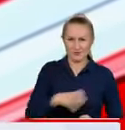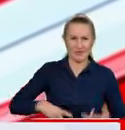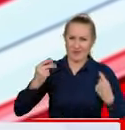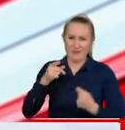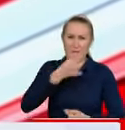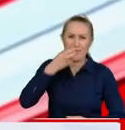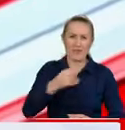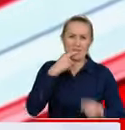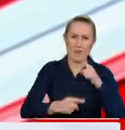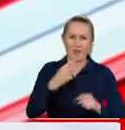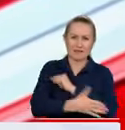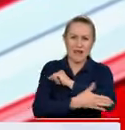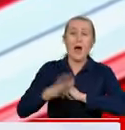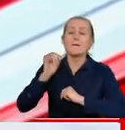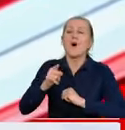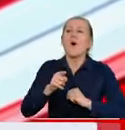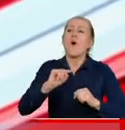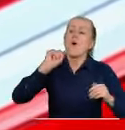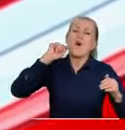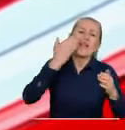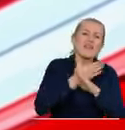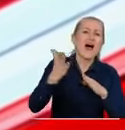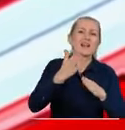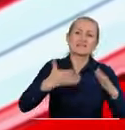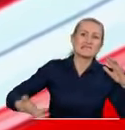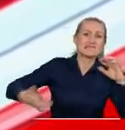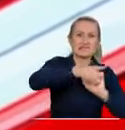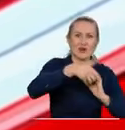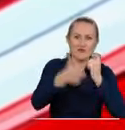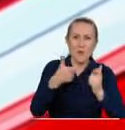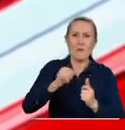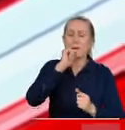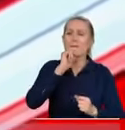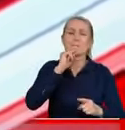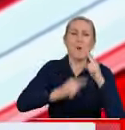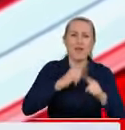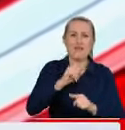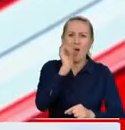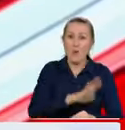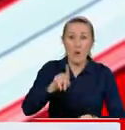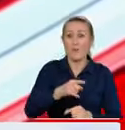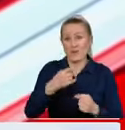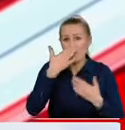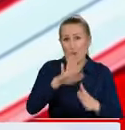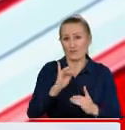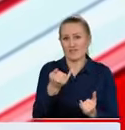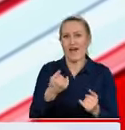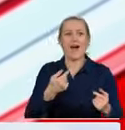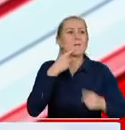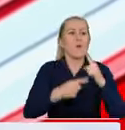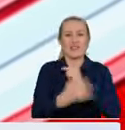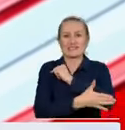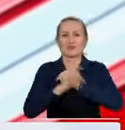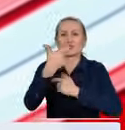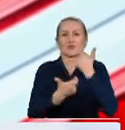dlatego że pogłębianie integracji europejskiej, któremu jestem przeciwny, jest pytaniem o dalsze kierunki naszej polityki zagranicznej. Jeżeli